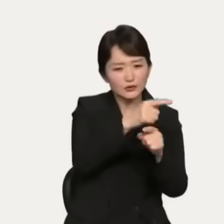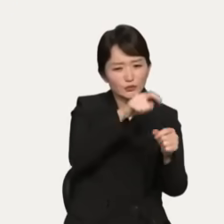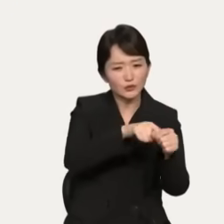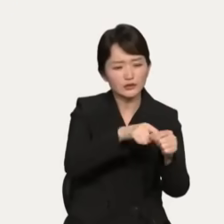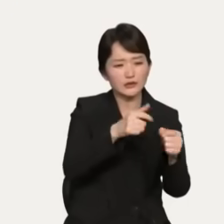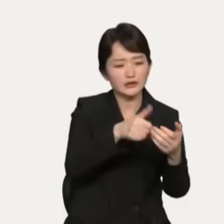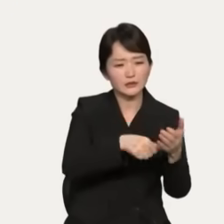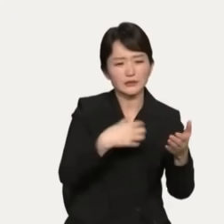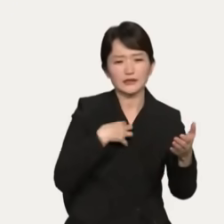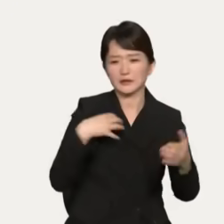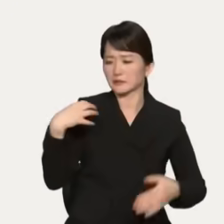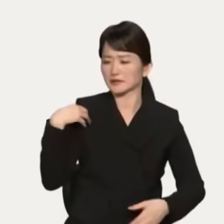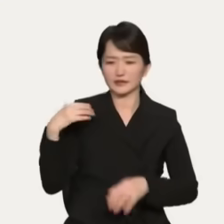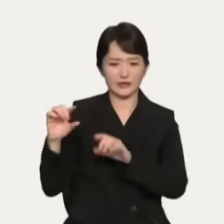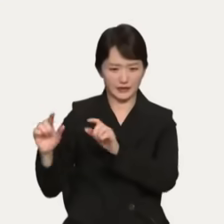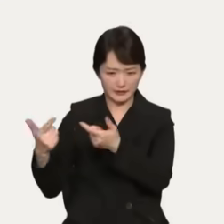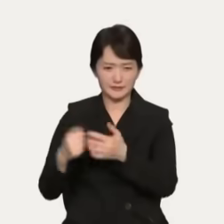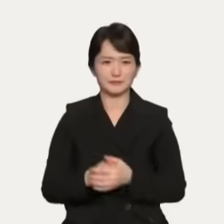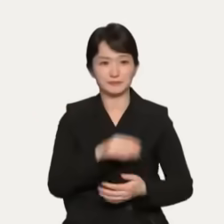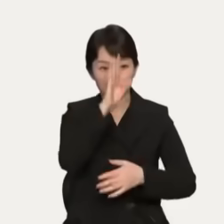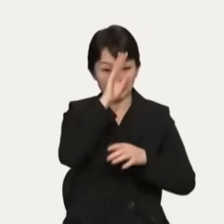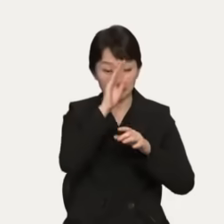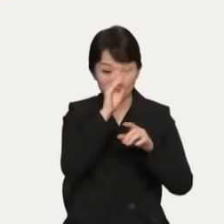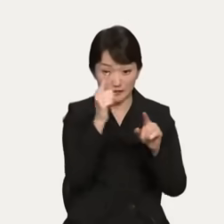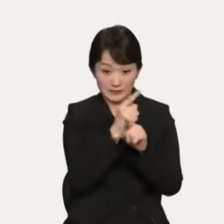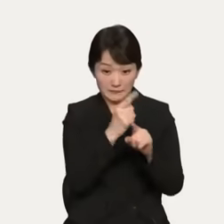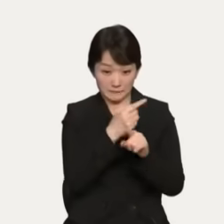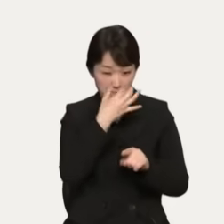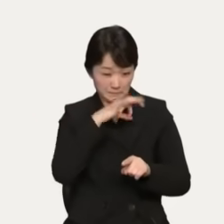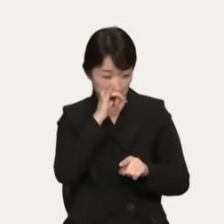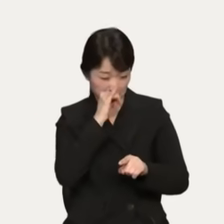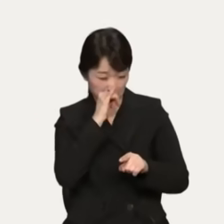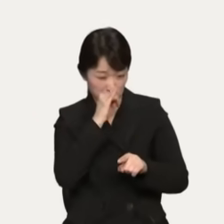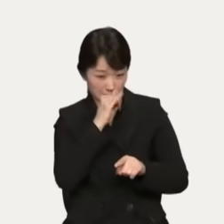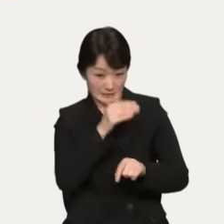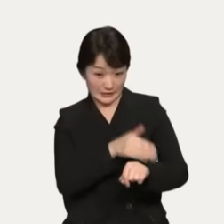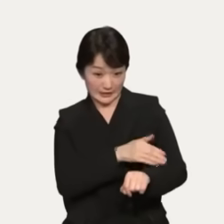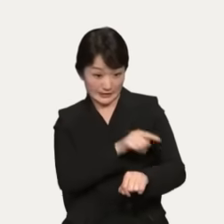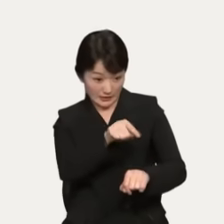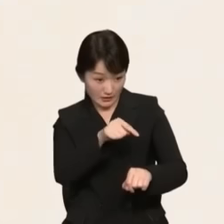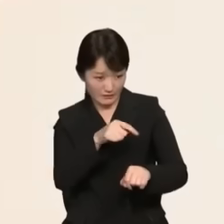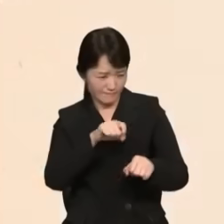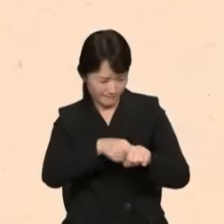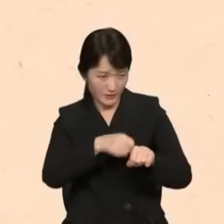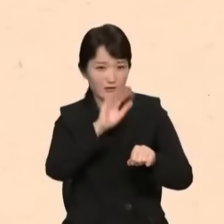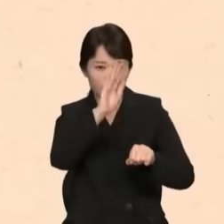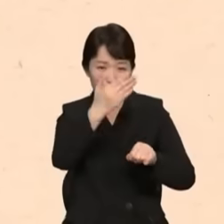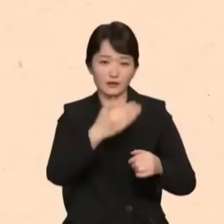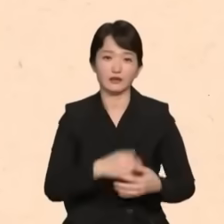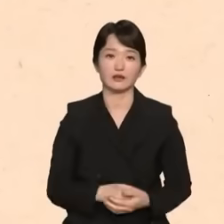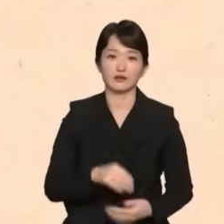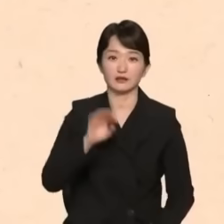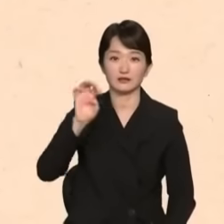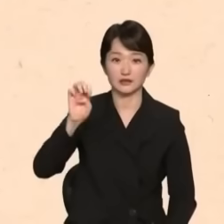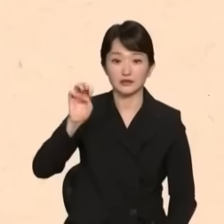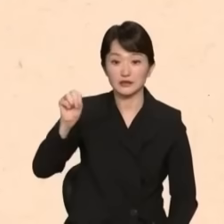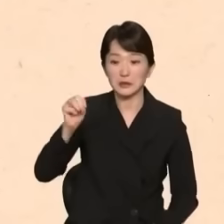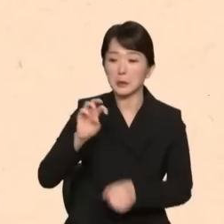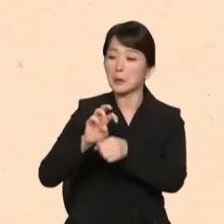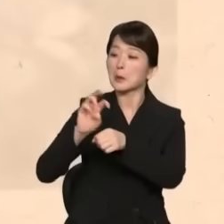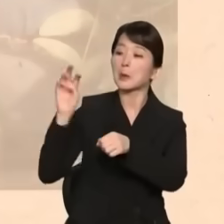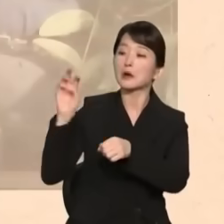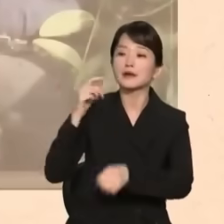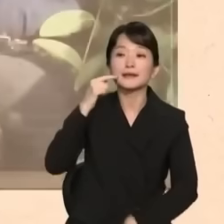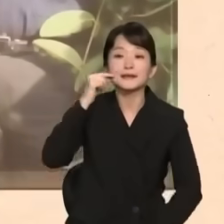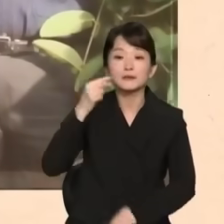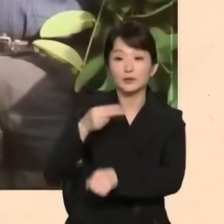아니라면서도 질병치료에 효과가 있다고 소비자를 기만하면 처벌 대상이라고 밝혔습니다. EM은 30여 년 전 한